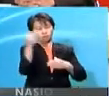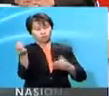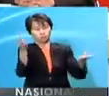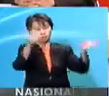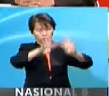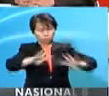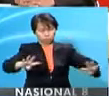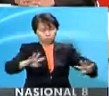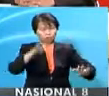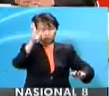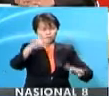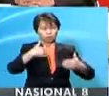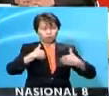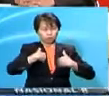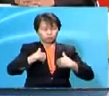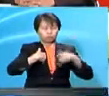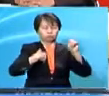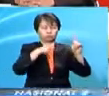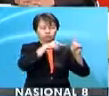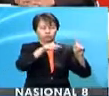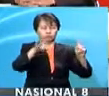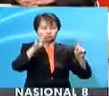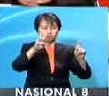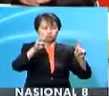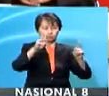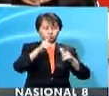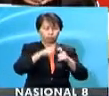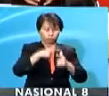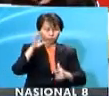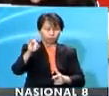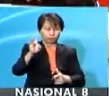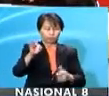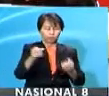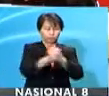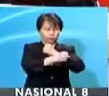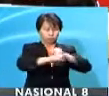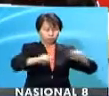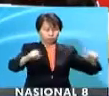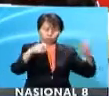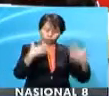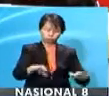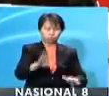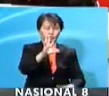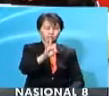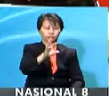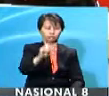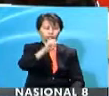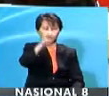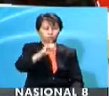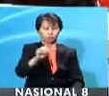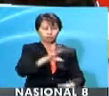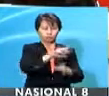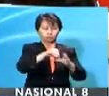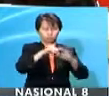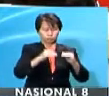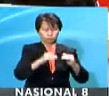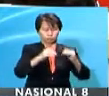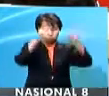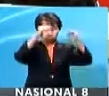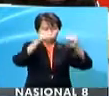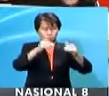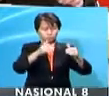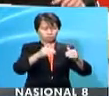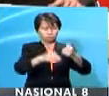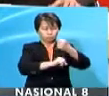ke-48 yang akan diadakan mulai 1 hingga 6 Ogos. Persiapan kini mencapai 90% termasuk menaik taraf kemudahan